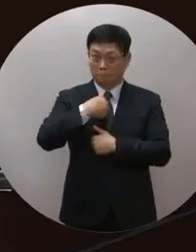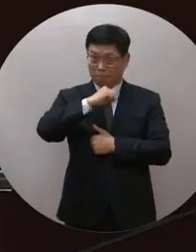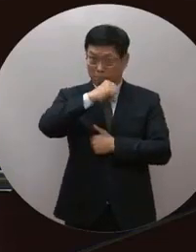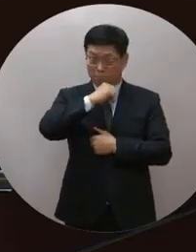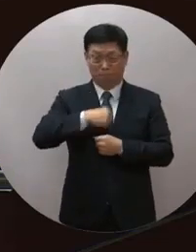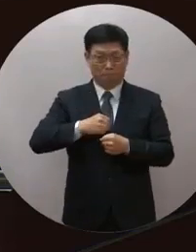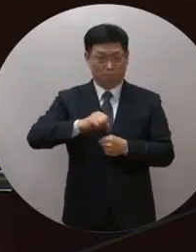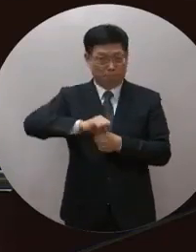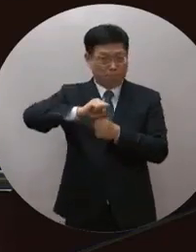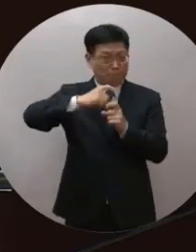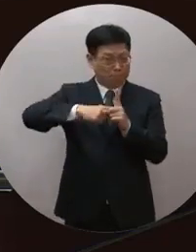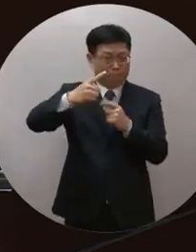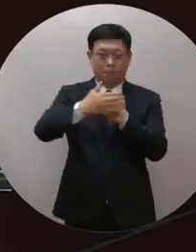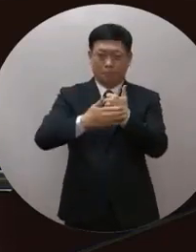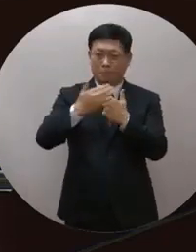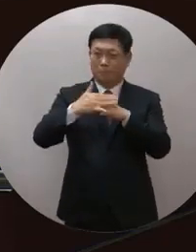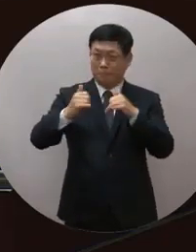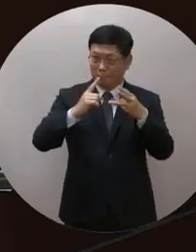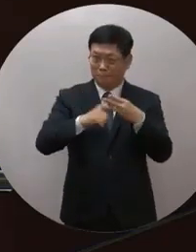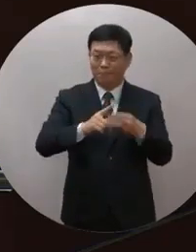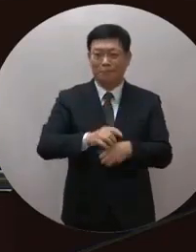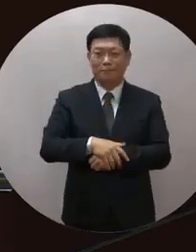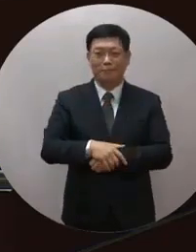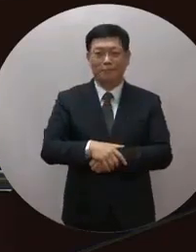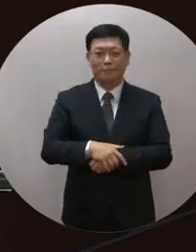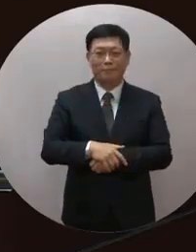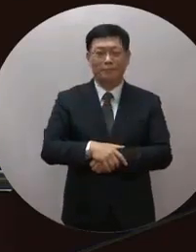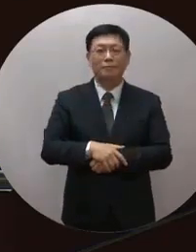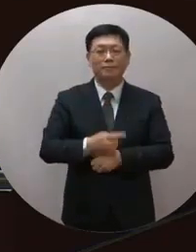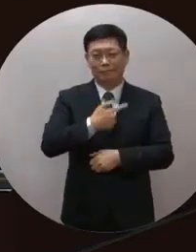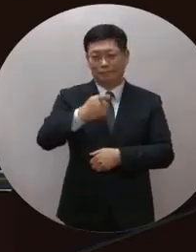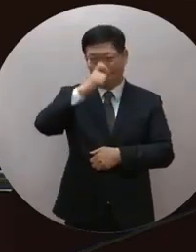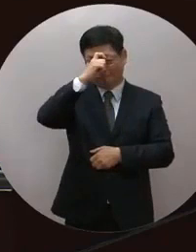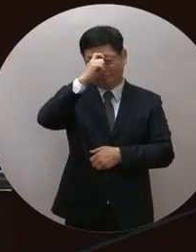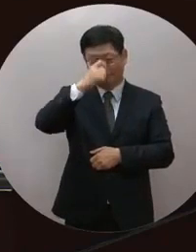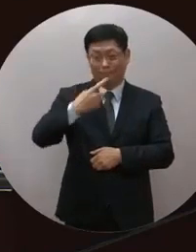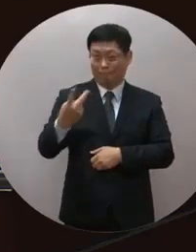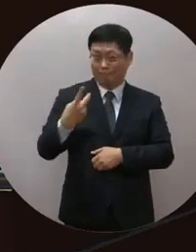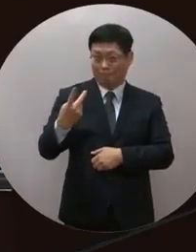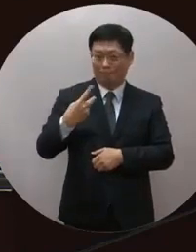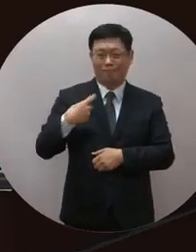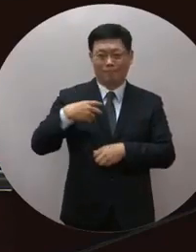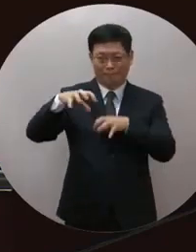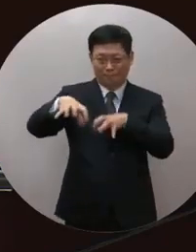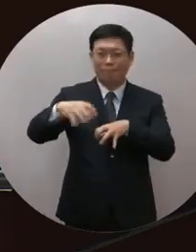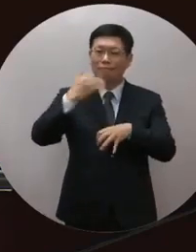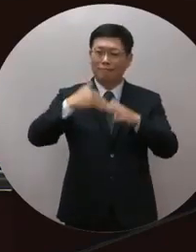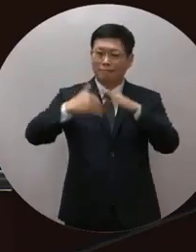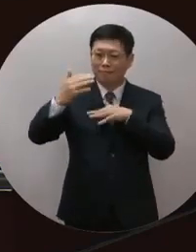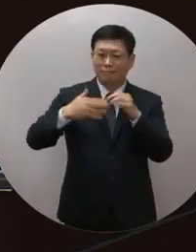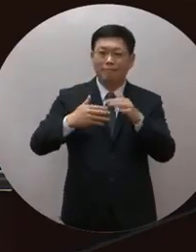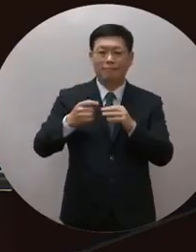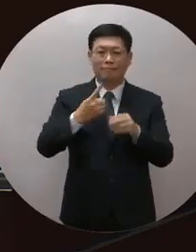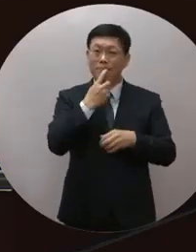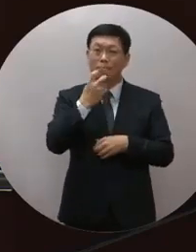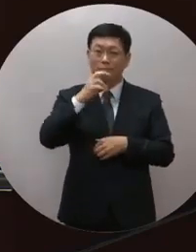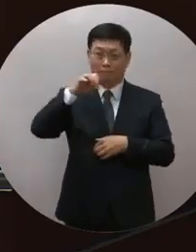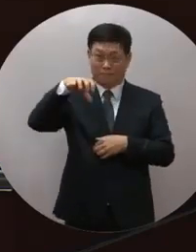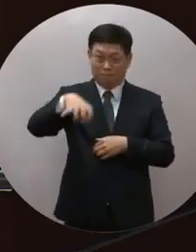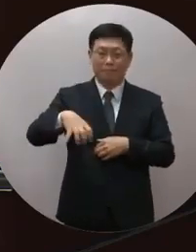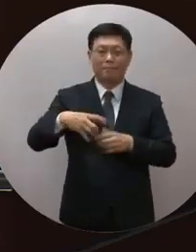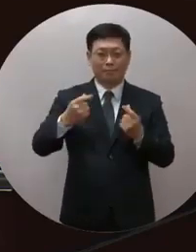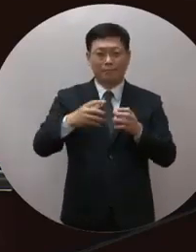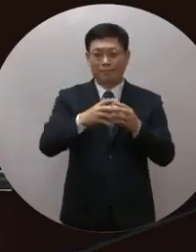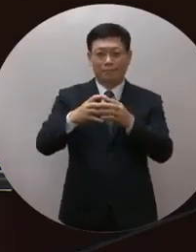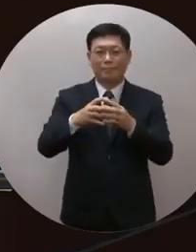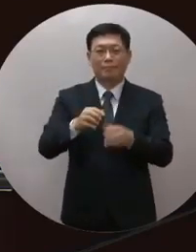力，守护民主国家。自盼贵我两院携手中央地方